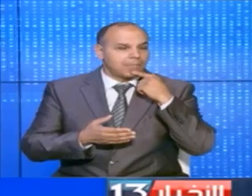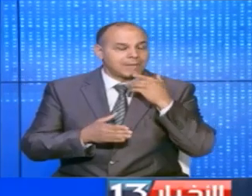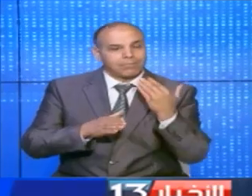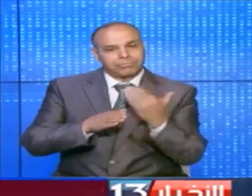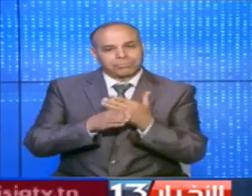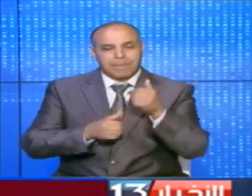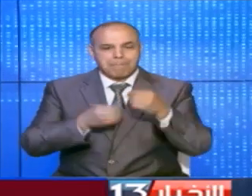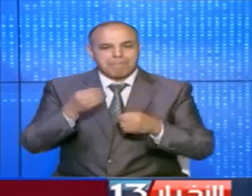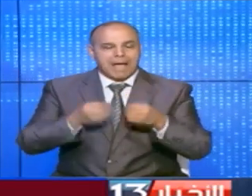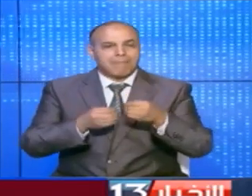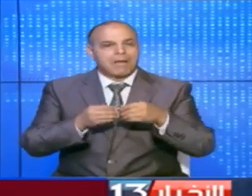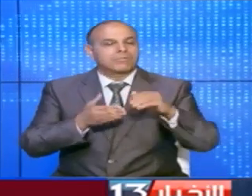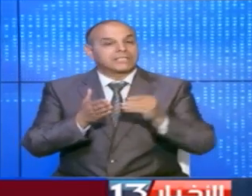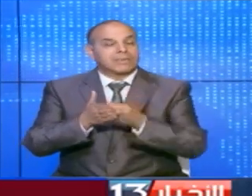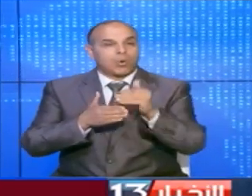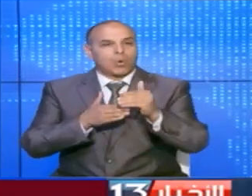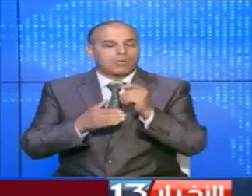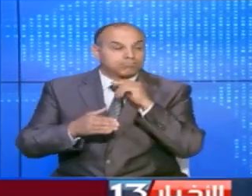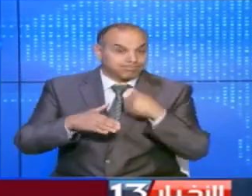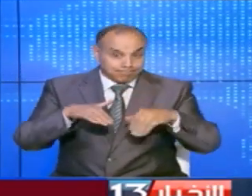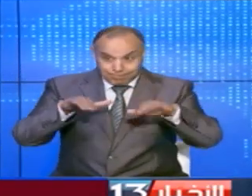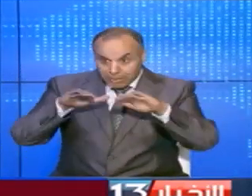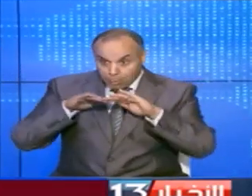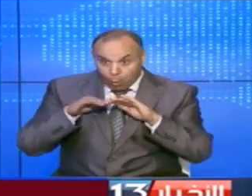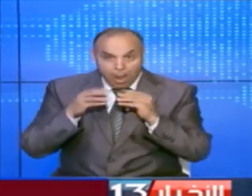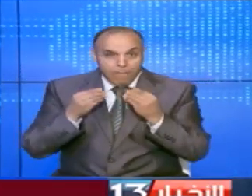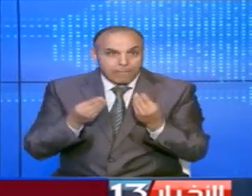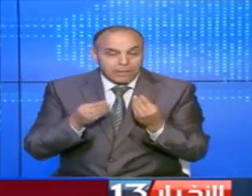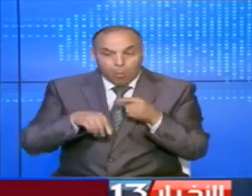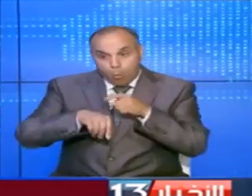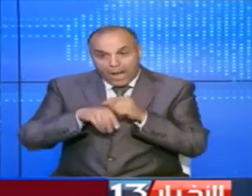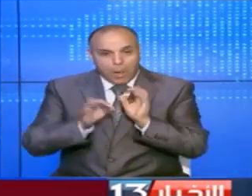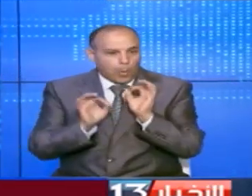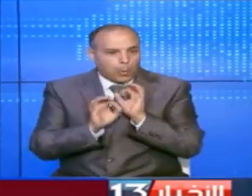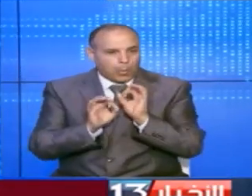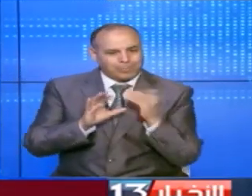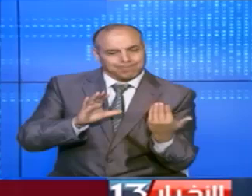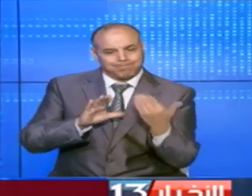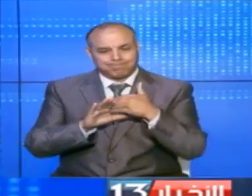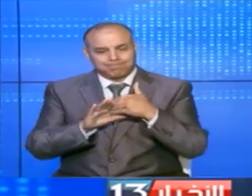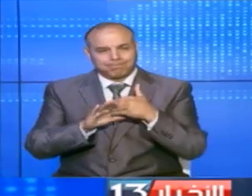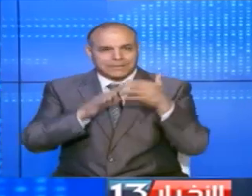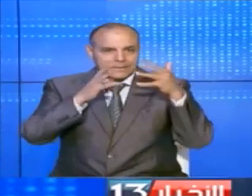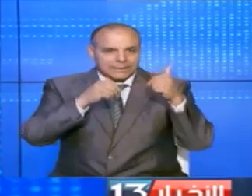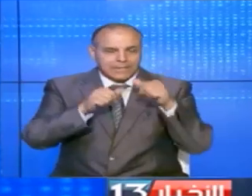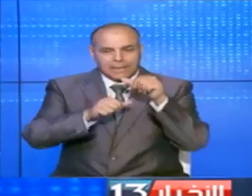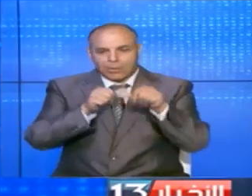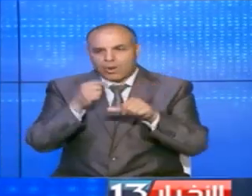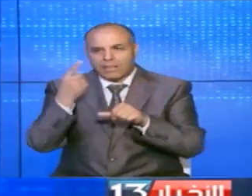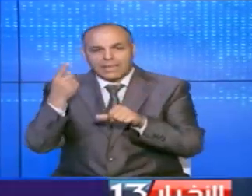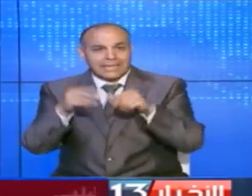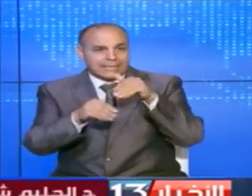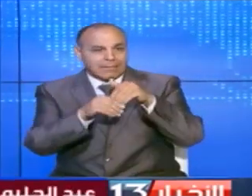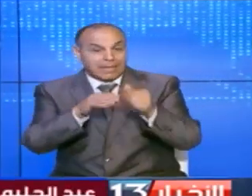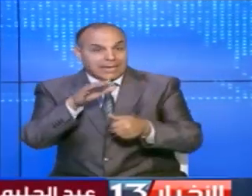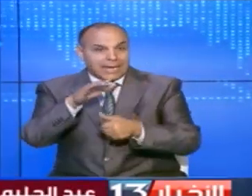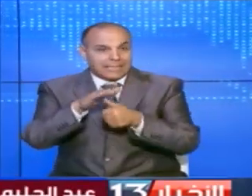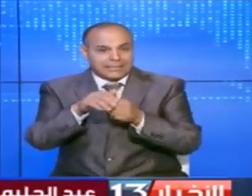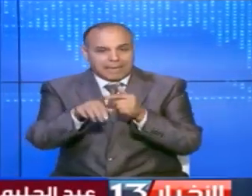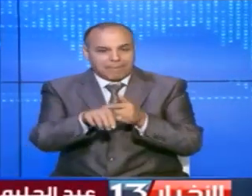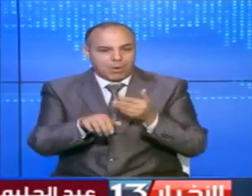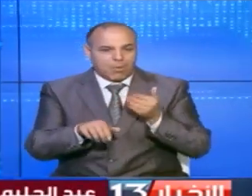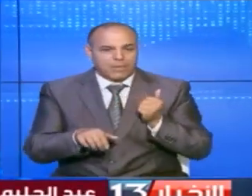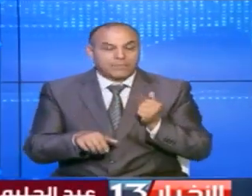بالمحكمه الاداريه لم تتلقى حد هذا التوقيت دعونا بشان نتائج الدور الثاني من الانتخابات الرئاسيه السابقه